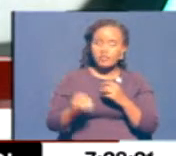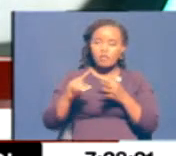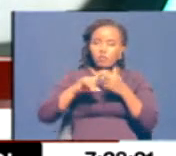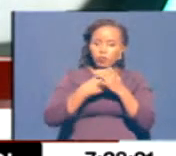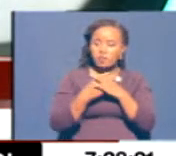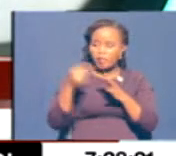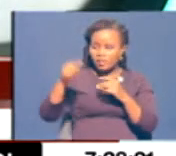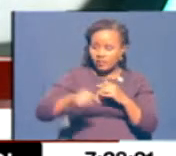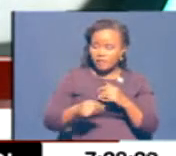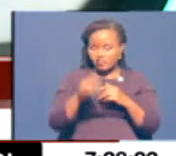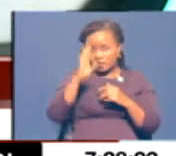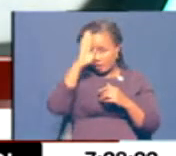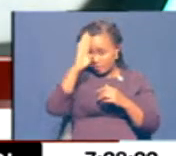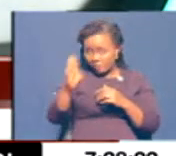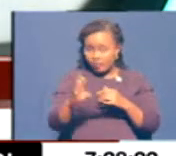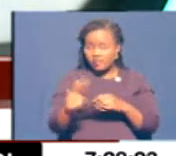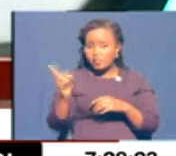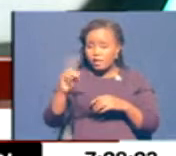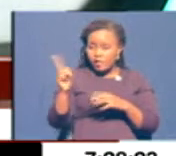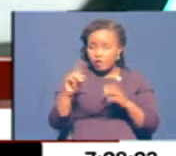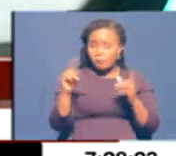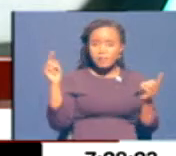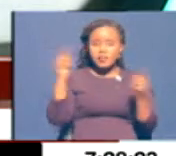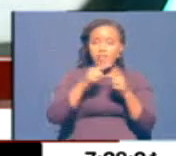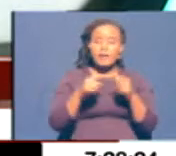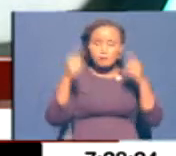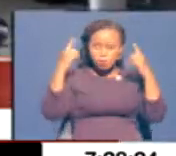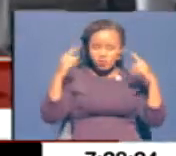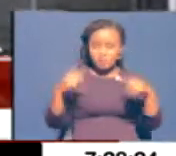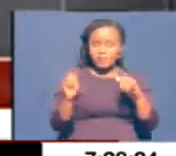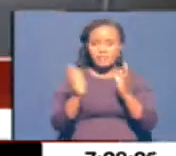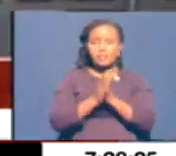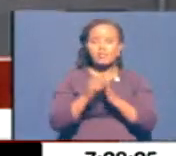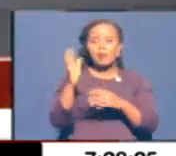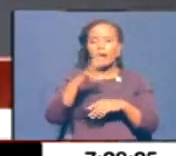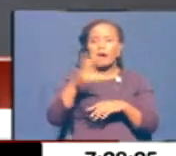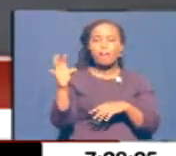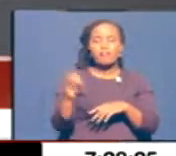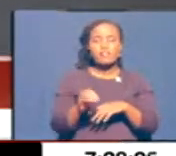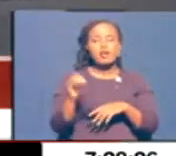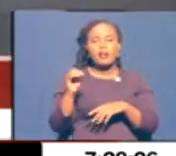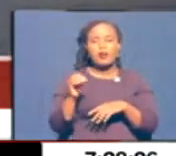jijini Nairobi huku zikinuia kufuzu kwa kipute cha bara Afrika.